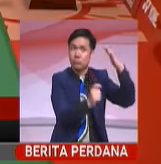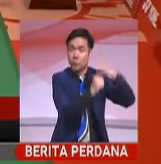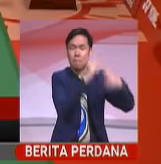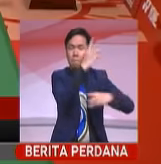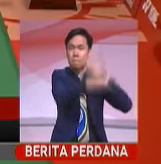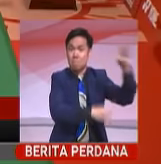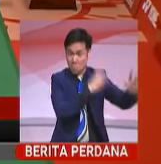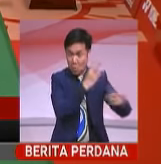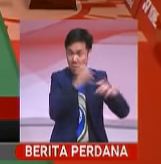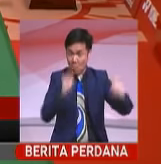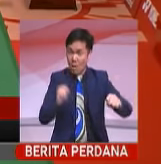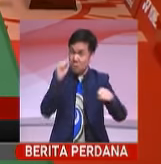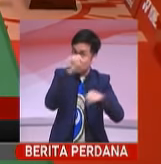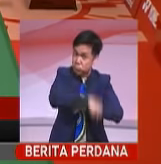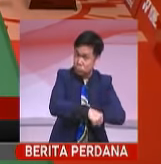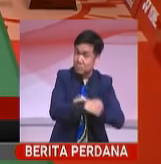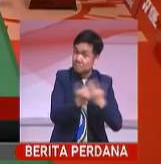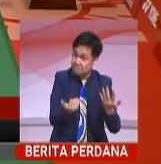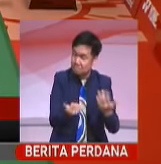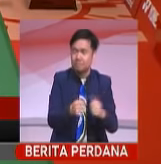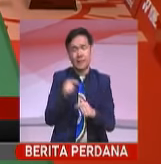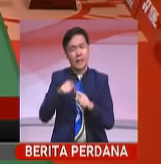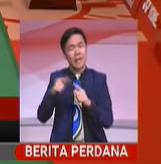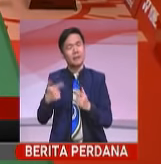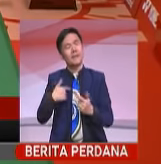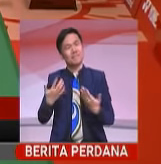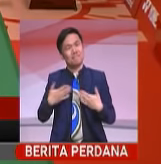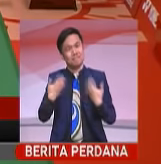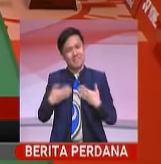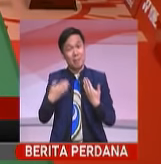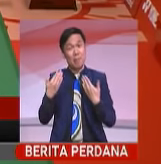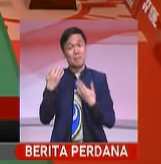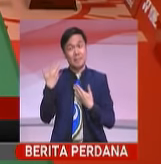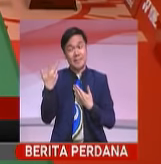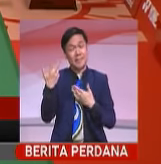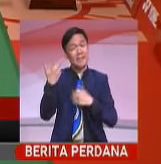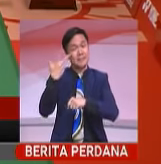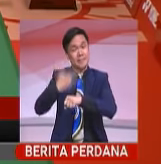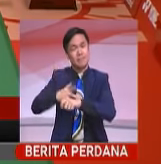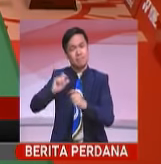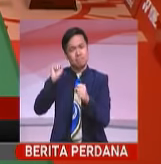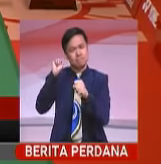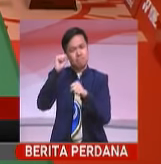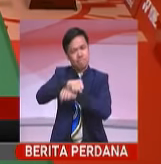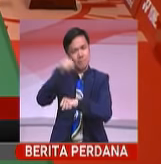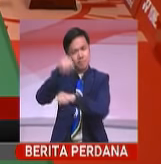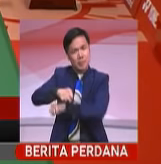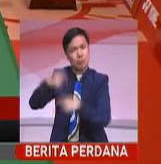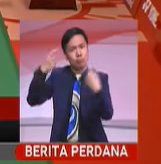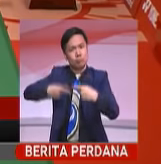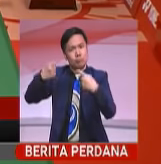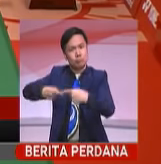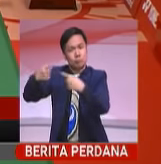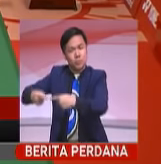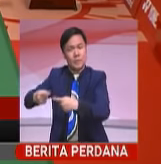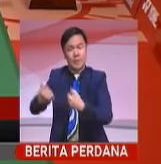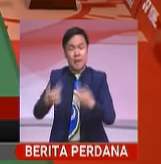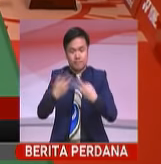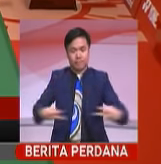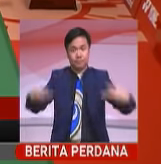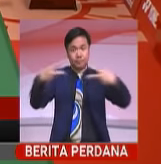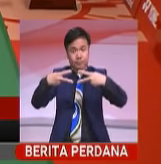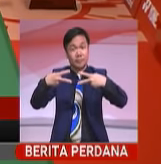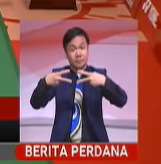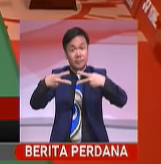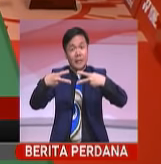So, saya amat gembira dengan tiga tournament ini dan achievement for World Tour Final for the first